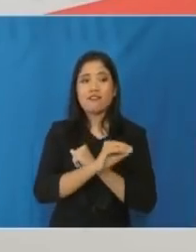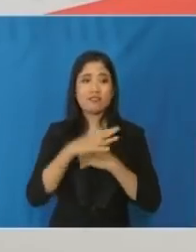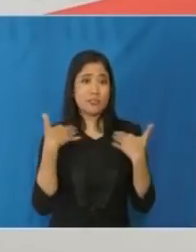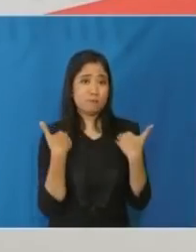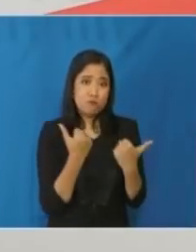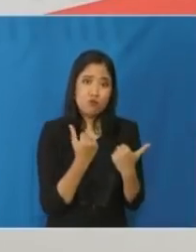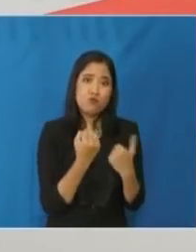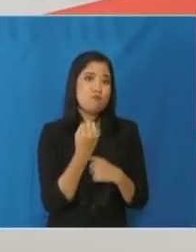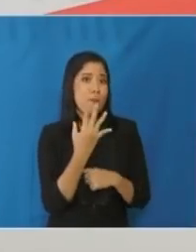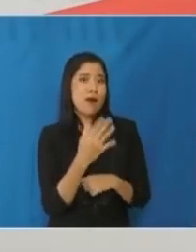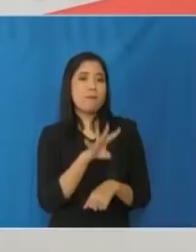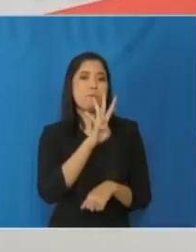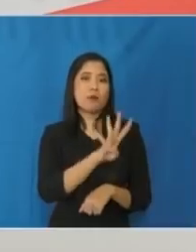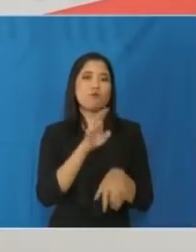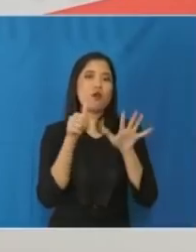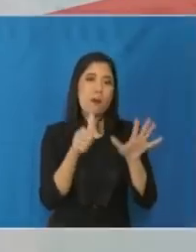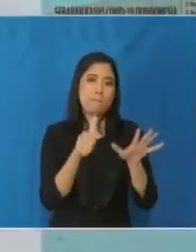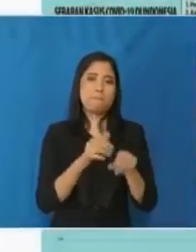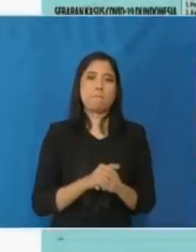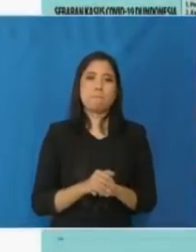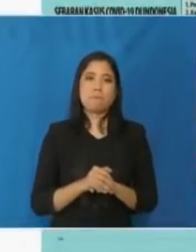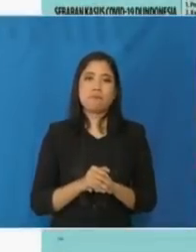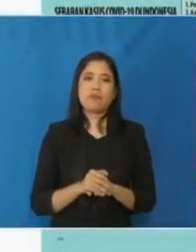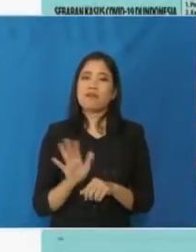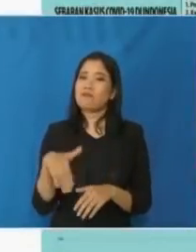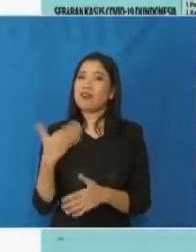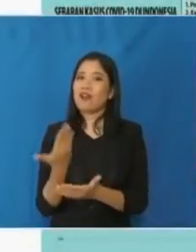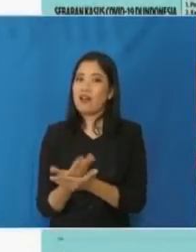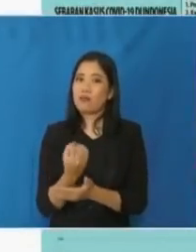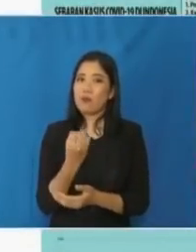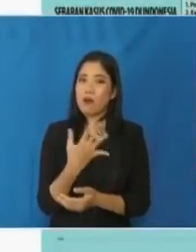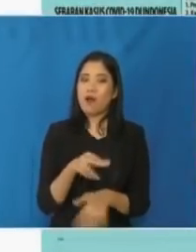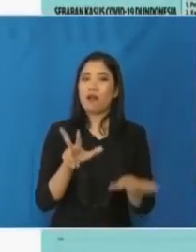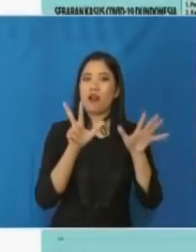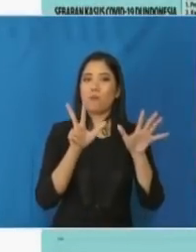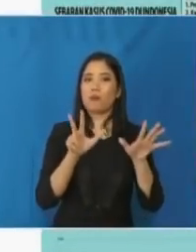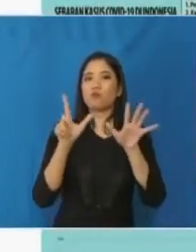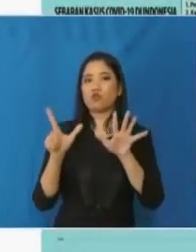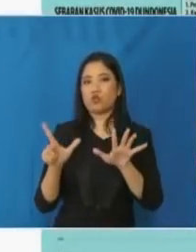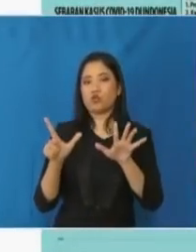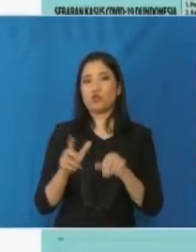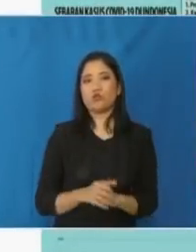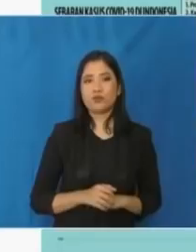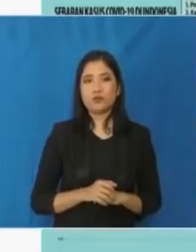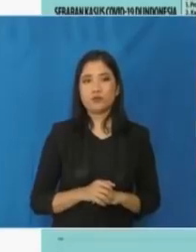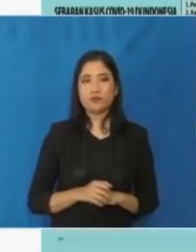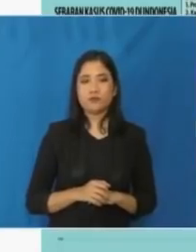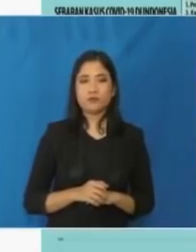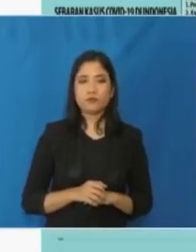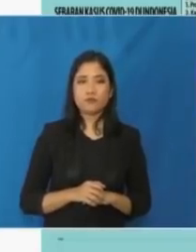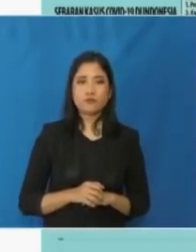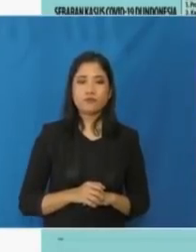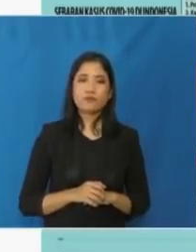akumulatif dan ada 87 yang meninggal selama ini kata